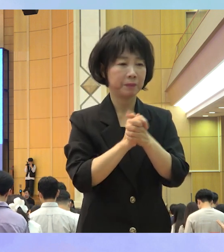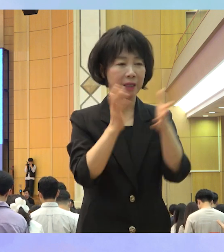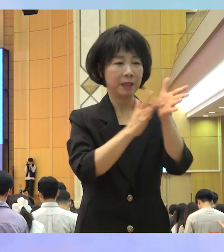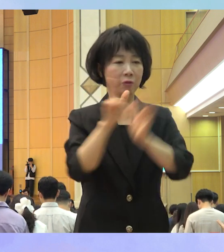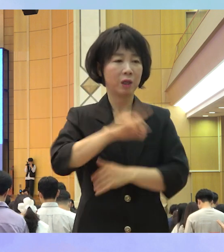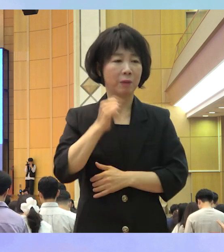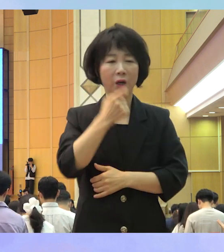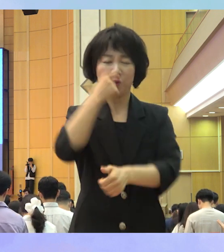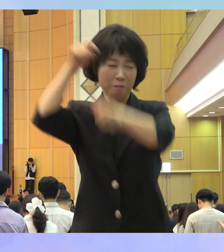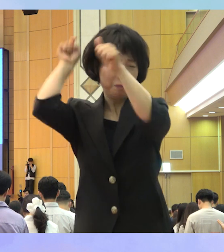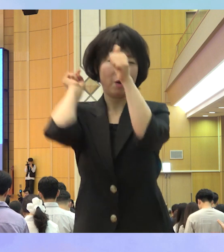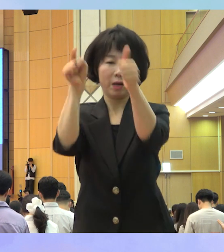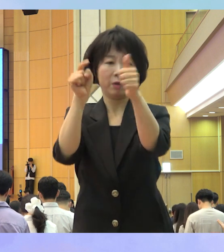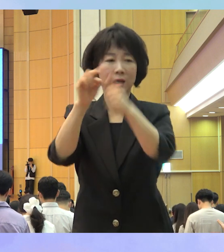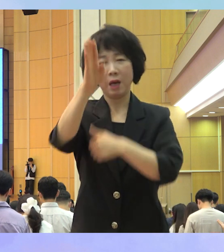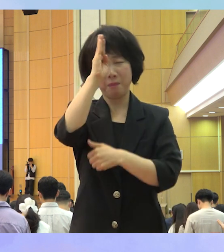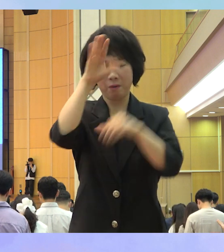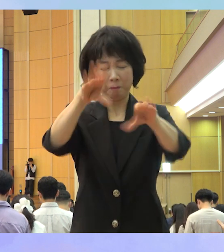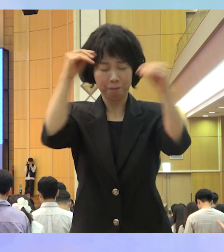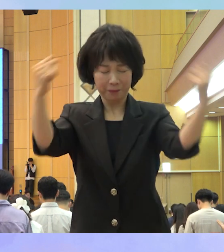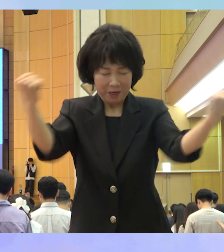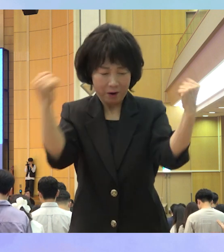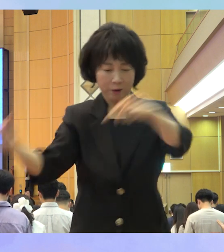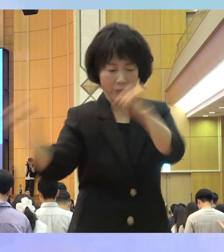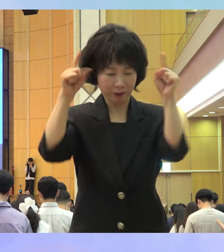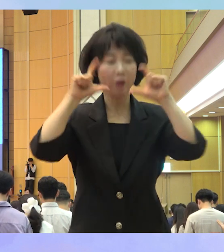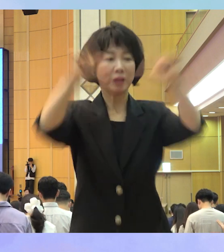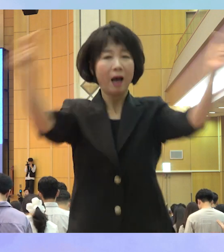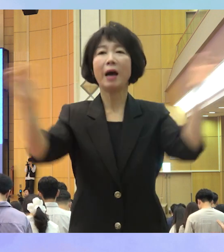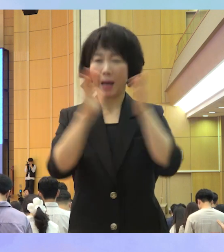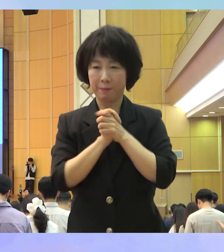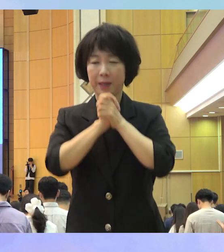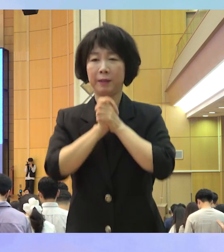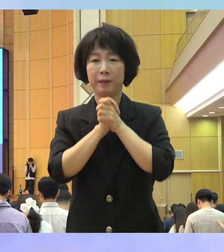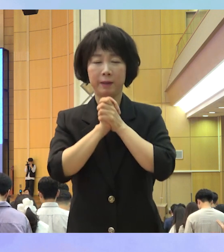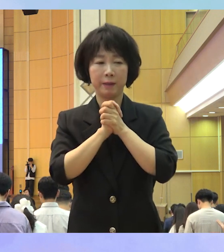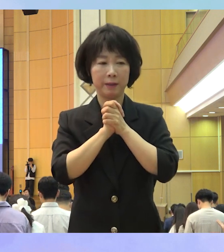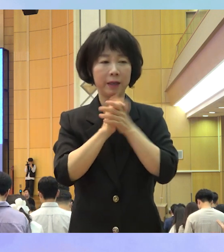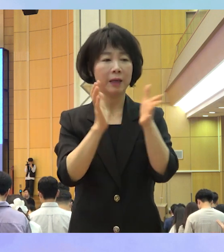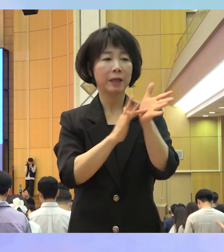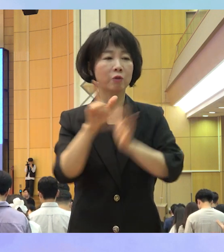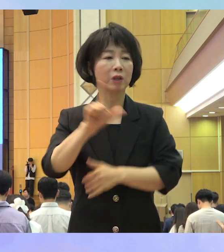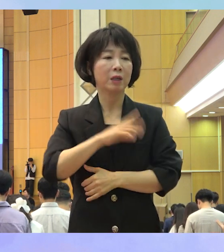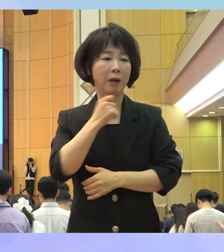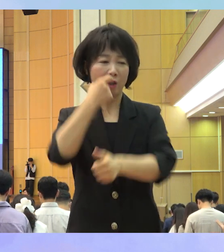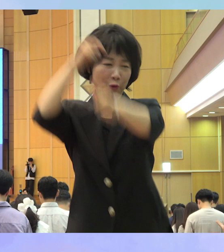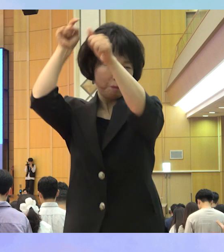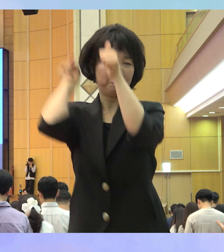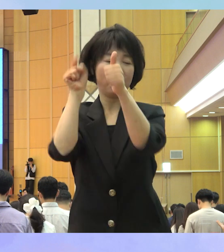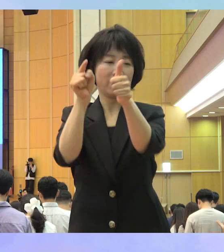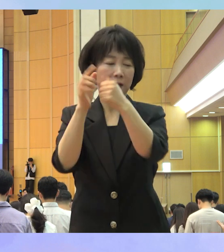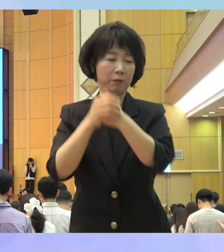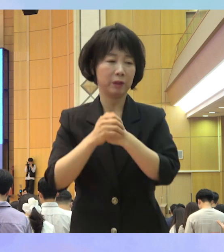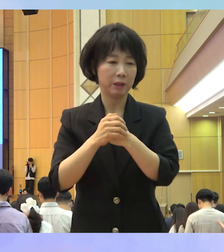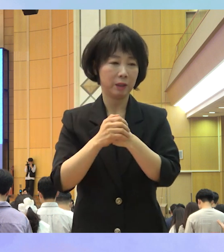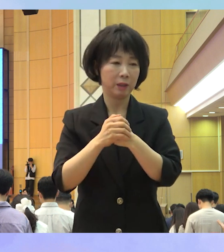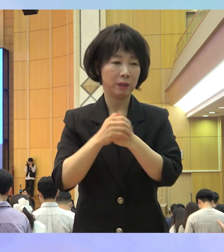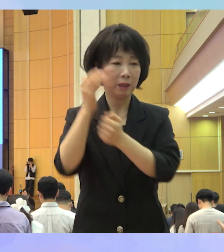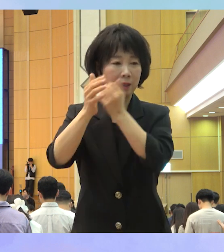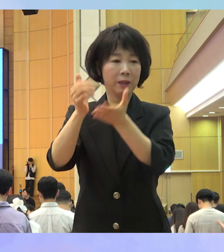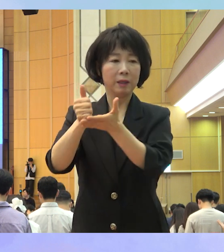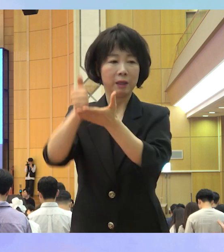예수 이름으로 명하노니 나을지어다. 예수 이름으로 명하노니